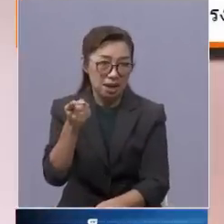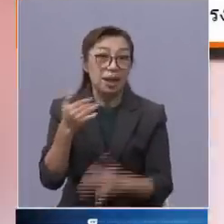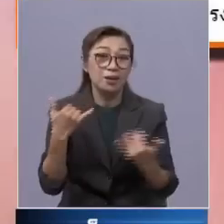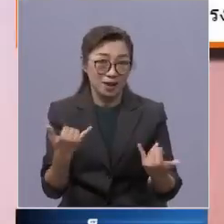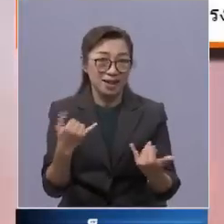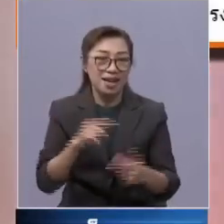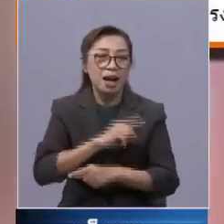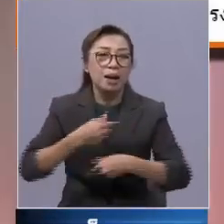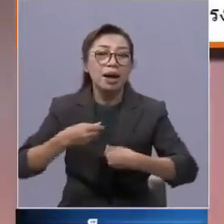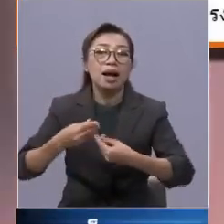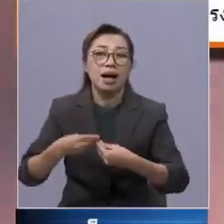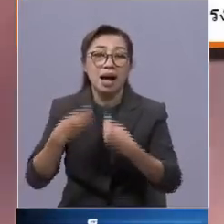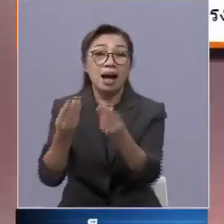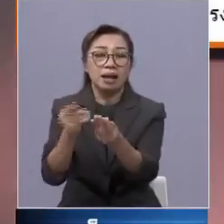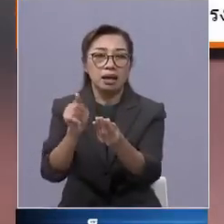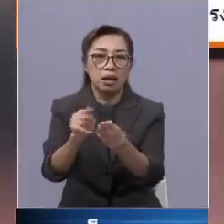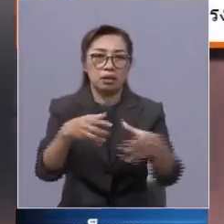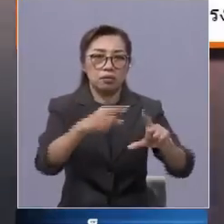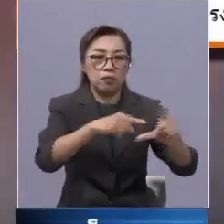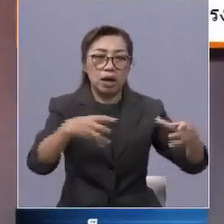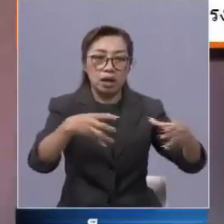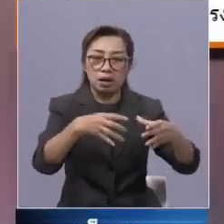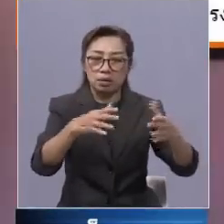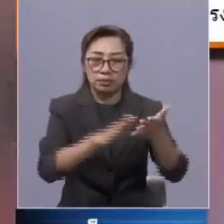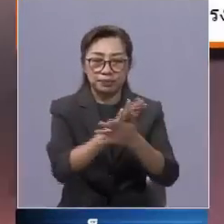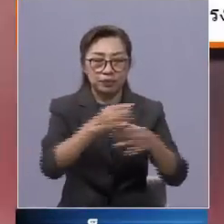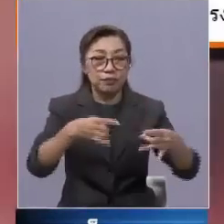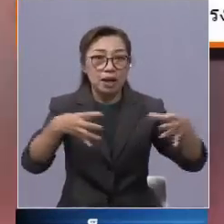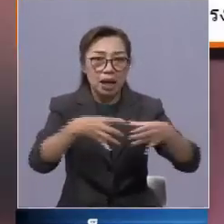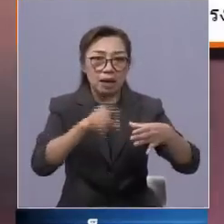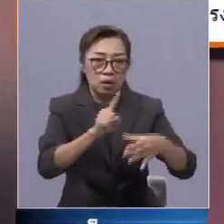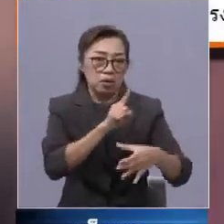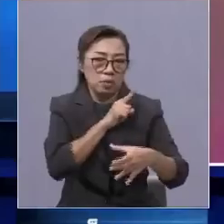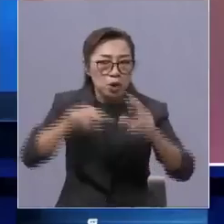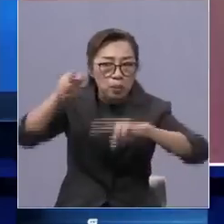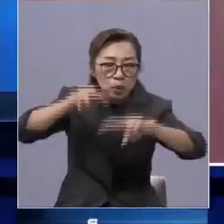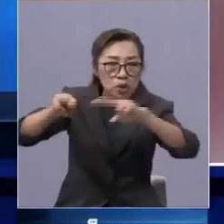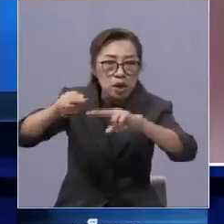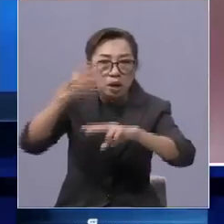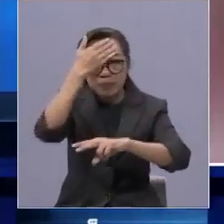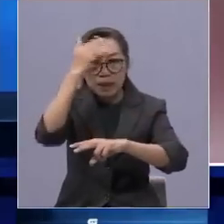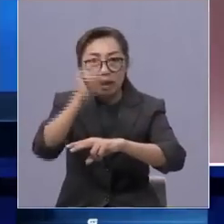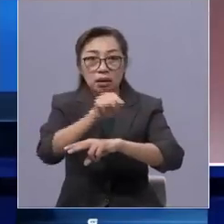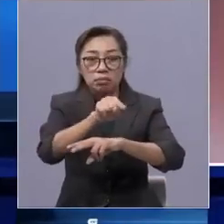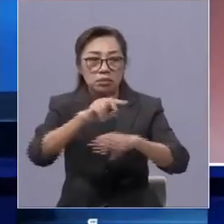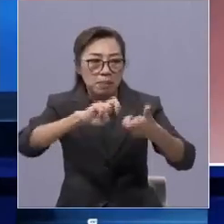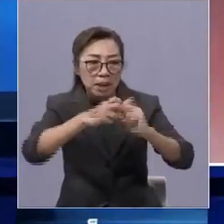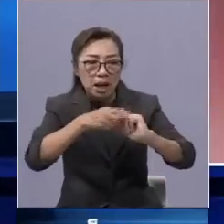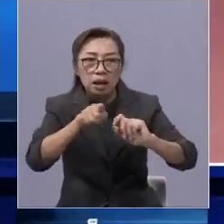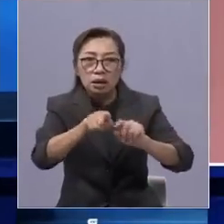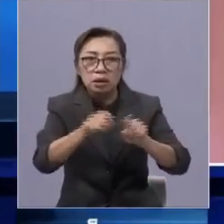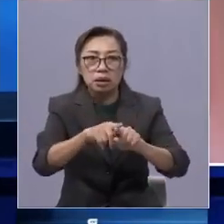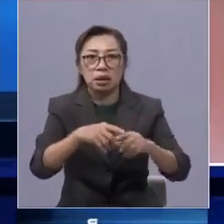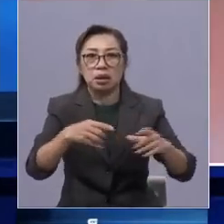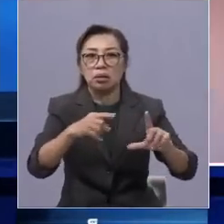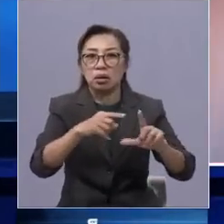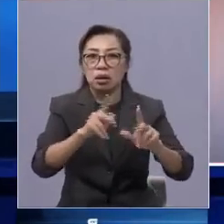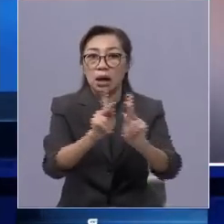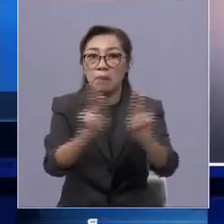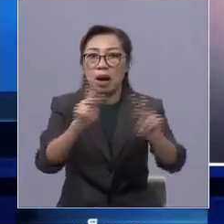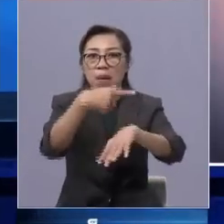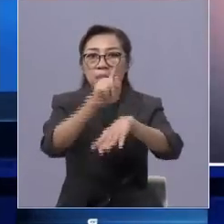อนนี้ฝ่ายค้านก็ต้องทำหน้าที่ในการตรวจสอบแต่อย่าลืมต้องให้เครื่องมือในการตรวจสอบเขาด้วยมีปัญหาเรื่องตำแหน่งประธานกรรมาธิการ